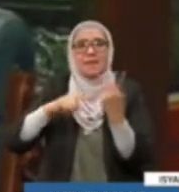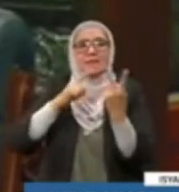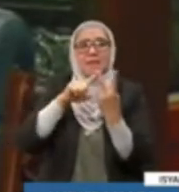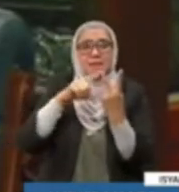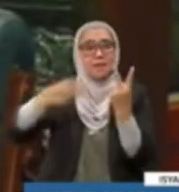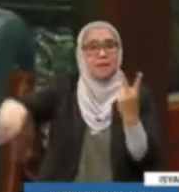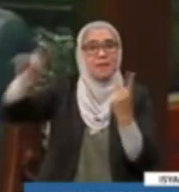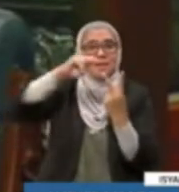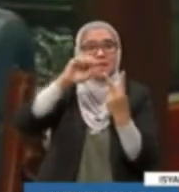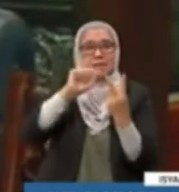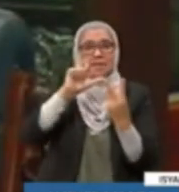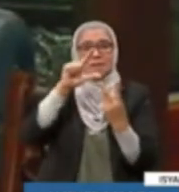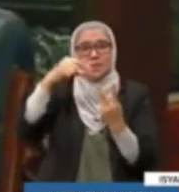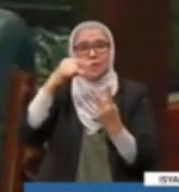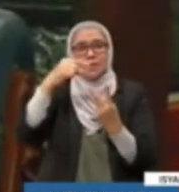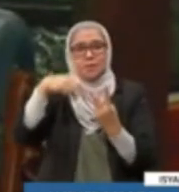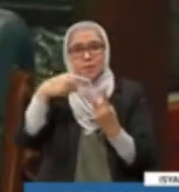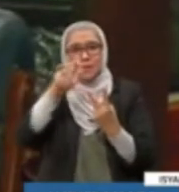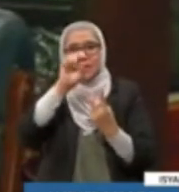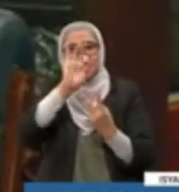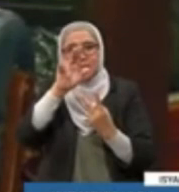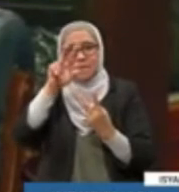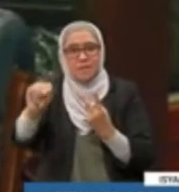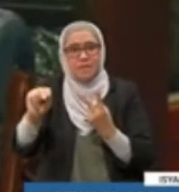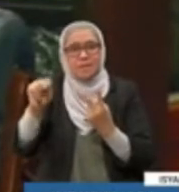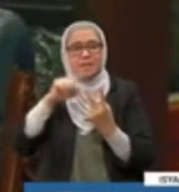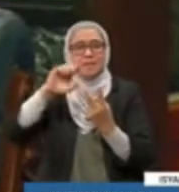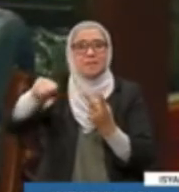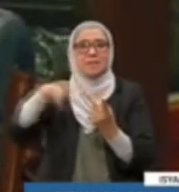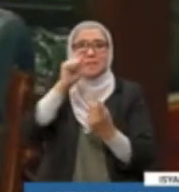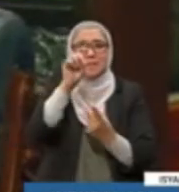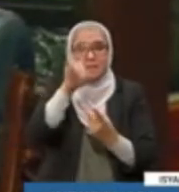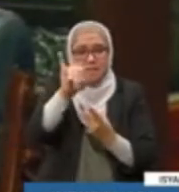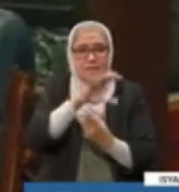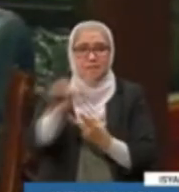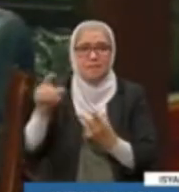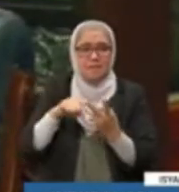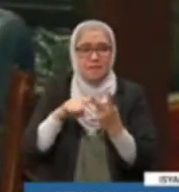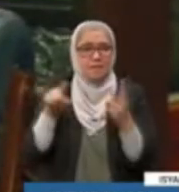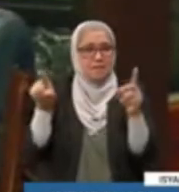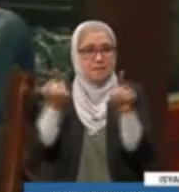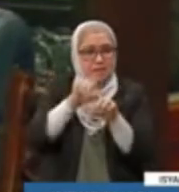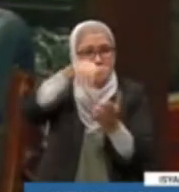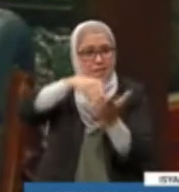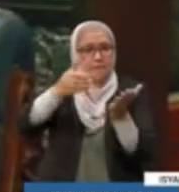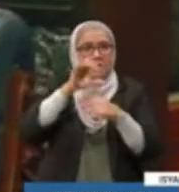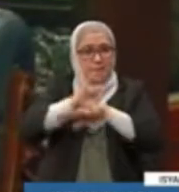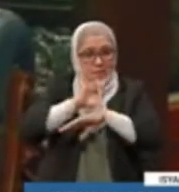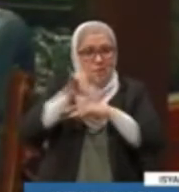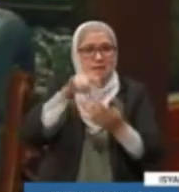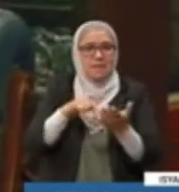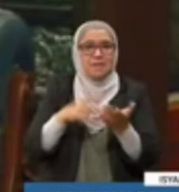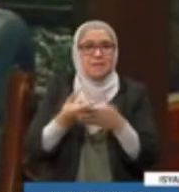Taman Dr Ismail sedih dan di pusat reaksi ini juga mangsa diberi konseling bimbingan spiritual oleh pegawai mesjid serta